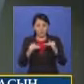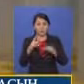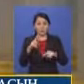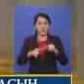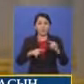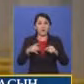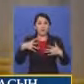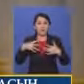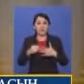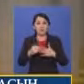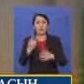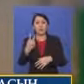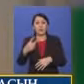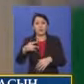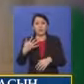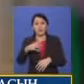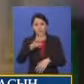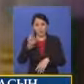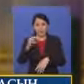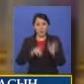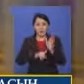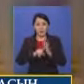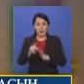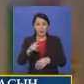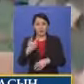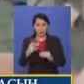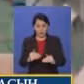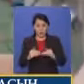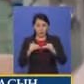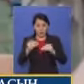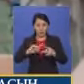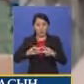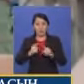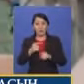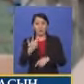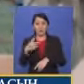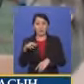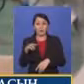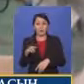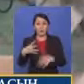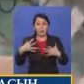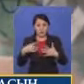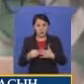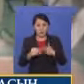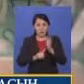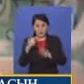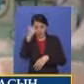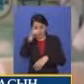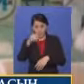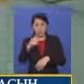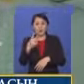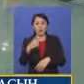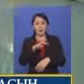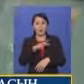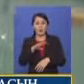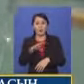өткен отандық вакцина 25 желтоқсаннан бастап сынақтың үшінші кезеңіне өтіп 3000 еріктіге егіледі. Жыл соңына дейін 2